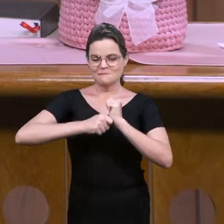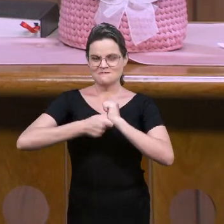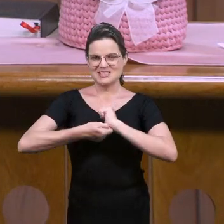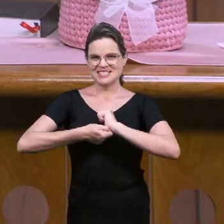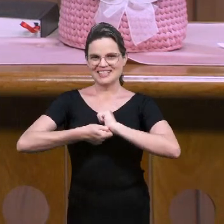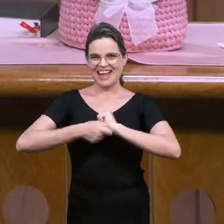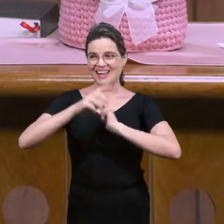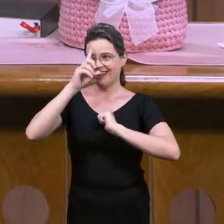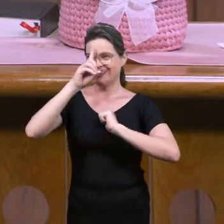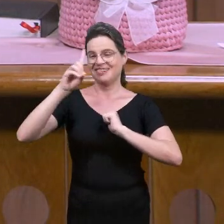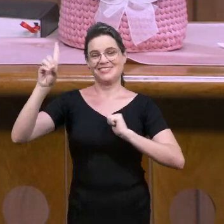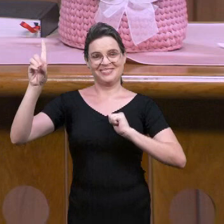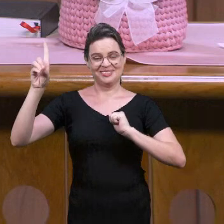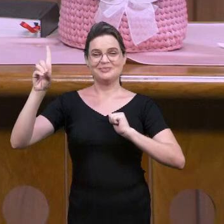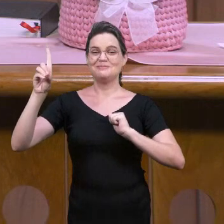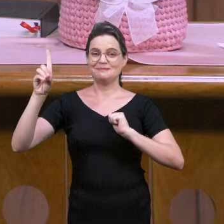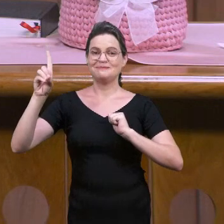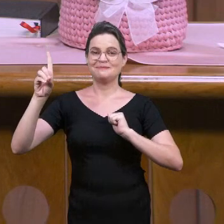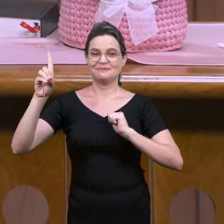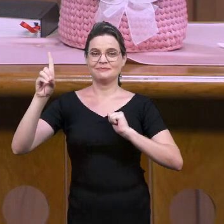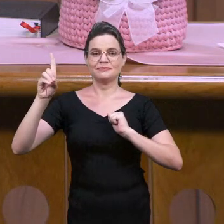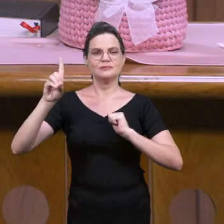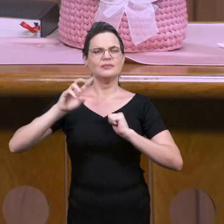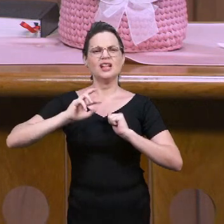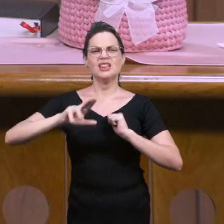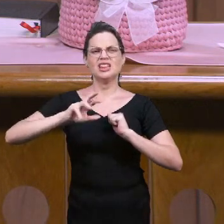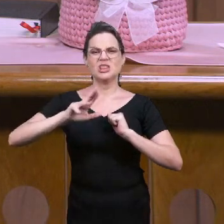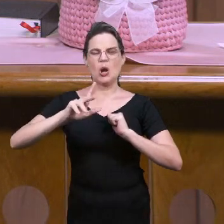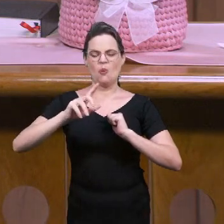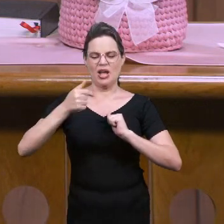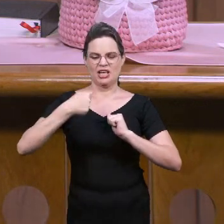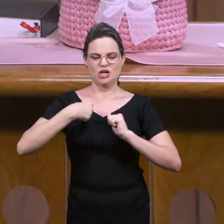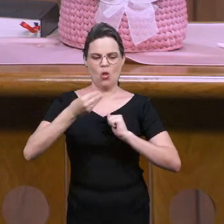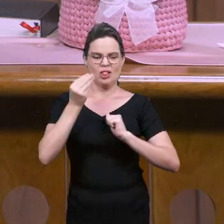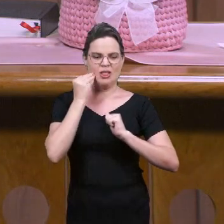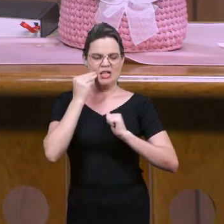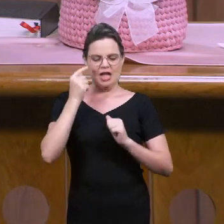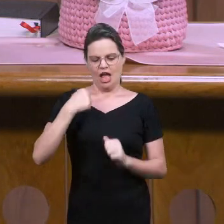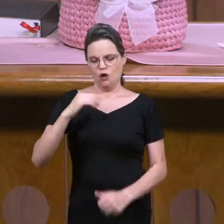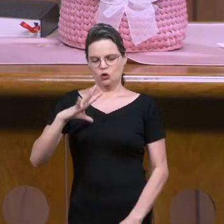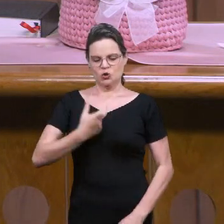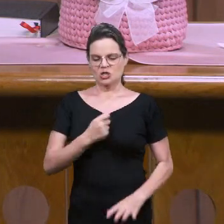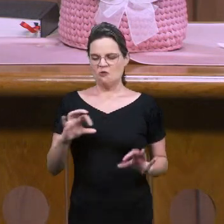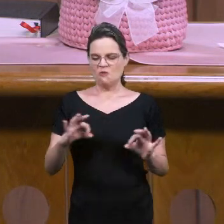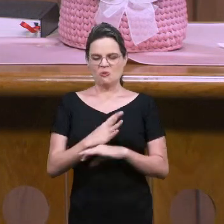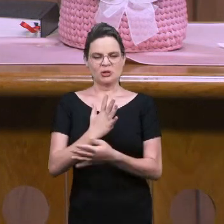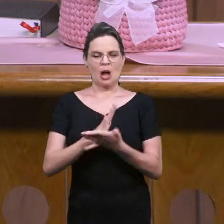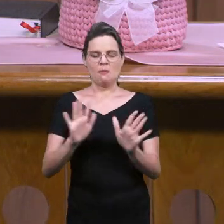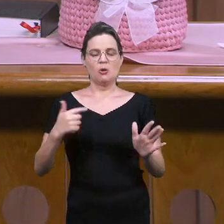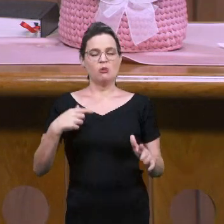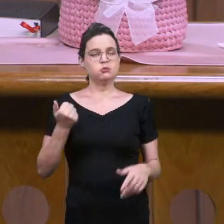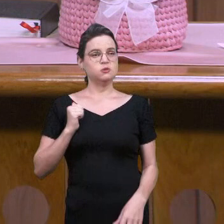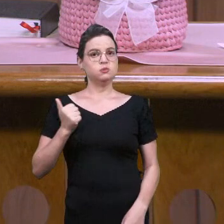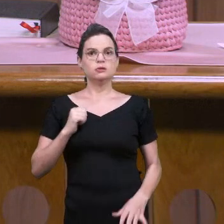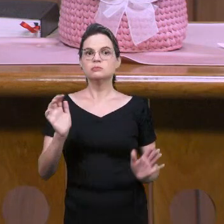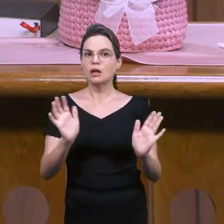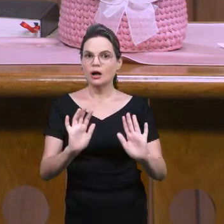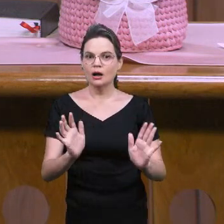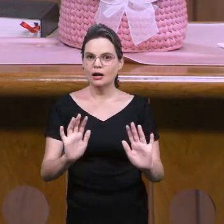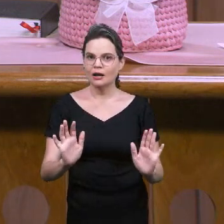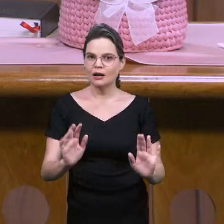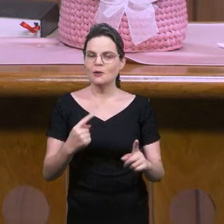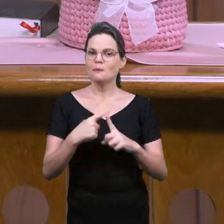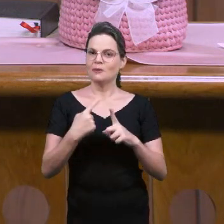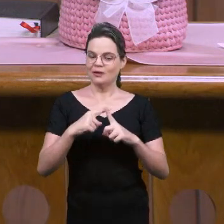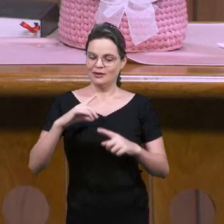se trouve dans les mystères de Dieu. Ce n'est pas quelque chose que simplement vous dites, je suis sauvé, donc c'est fini. Non, ce